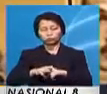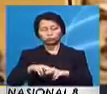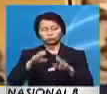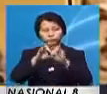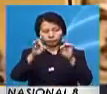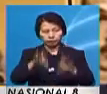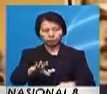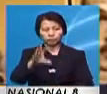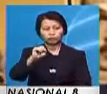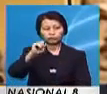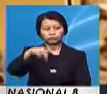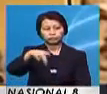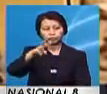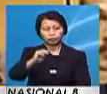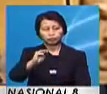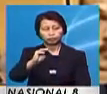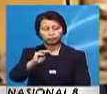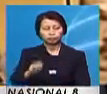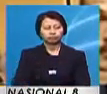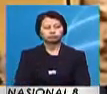SPM.